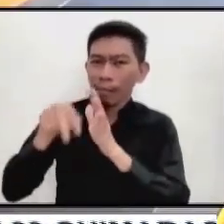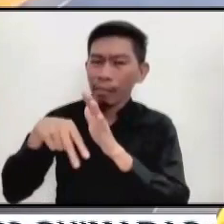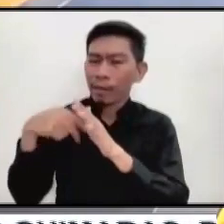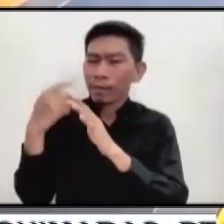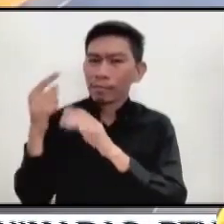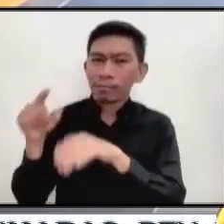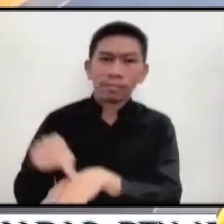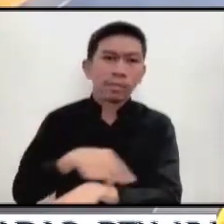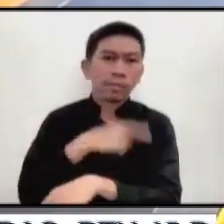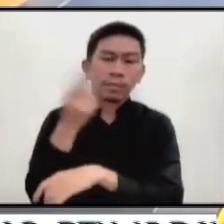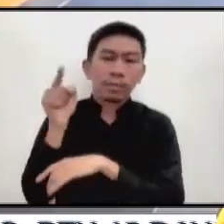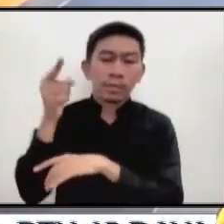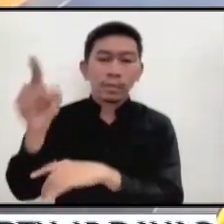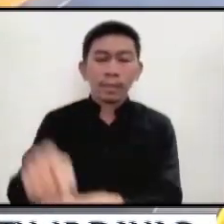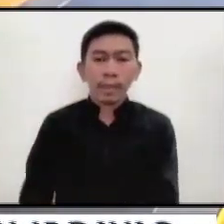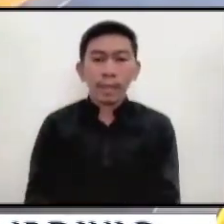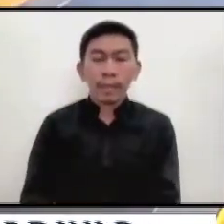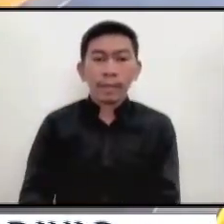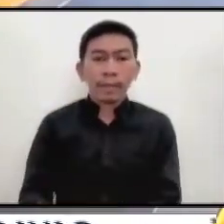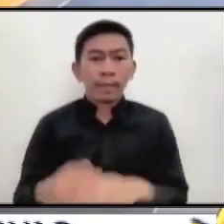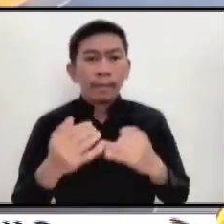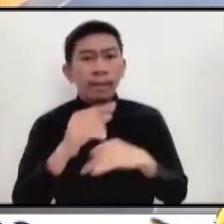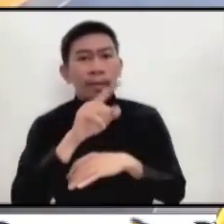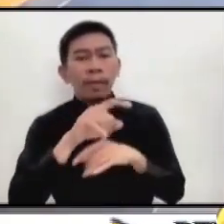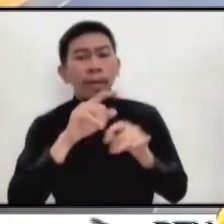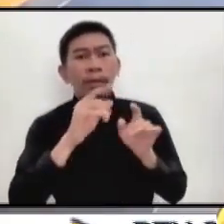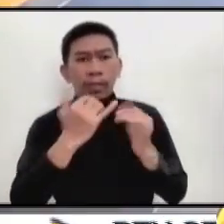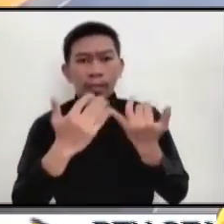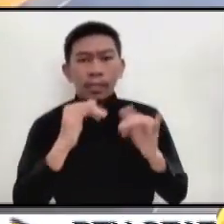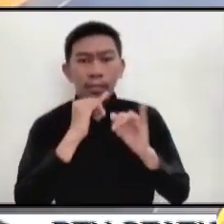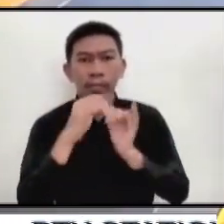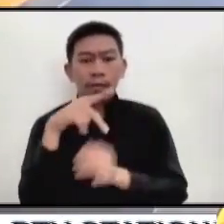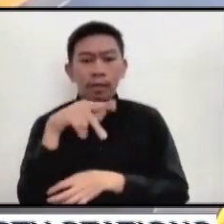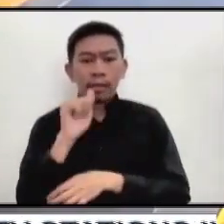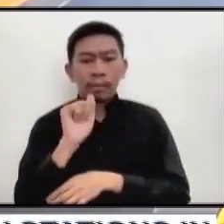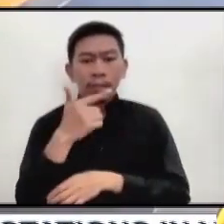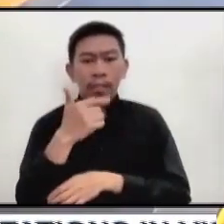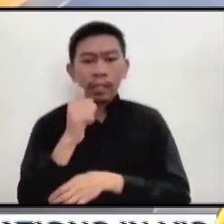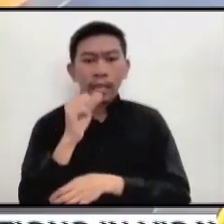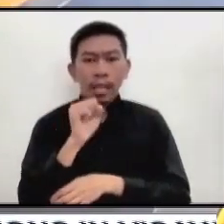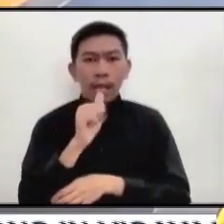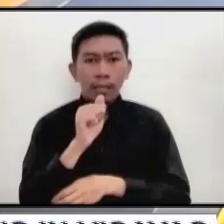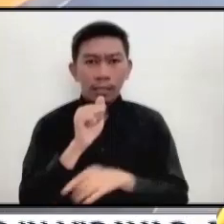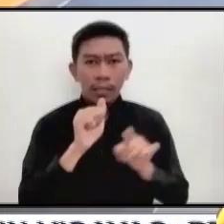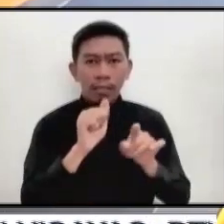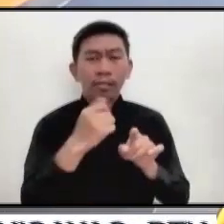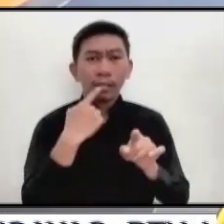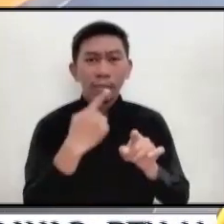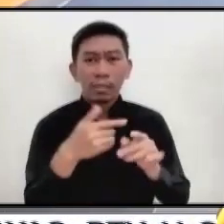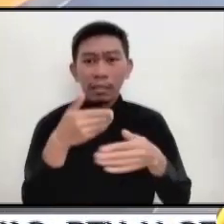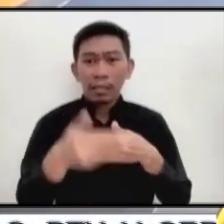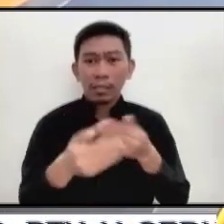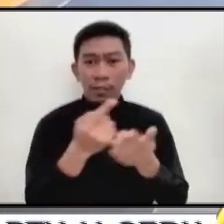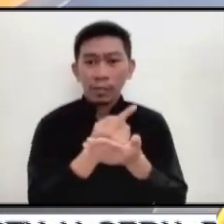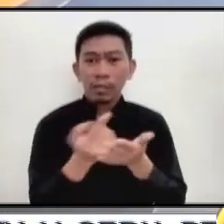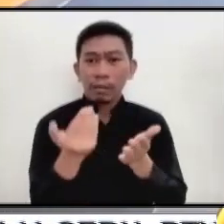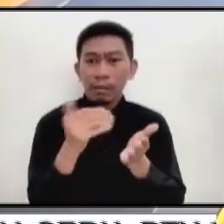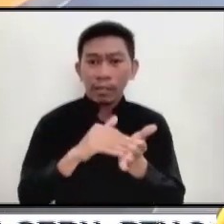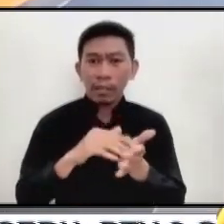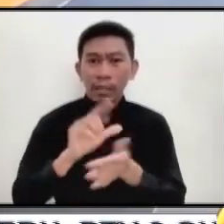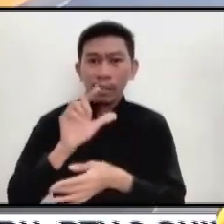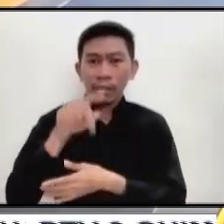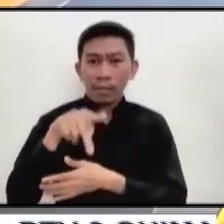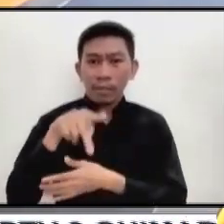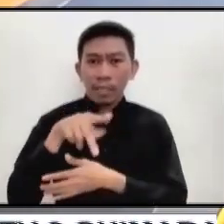PAGASA at sabi nila, possible, baka next week, baka mayroon ilit LPA ano, na makaapekto at ang area na posibleng maapekto,